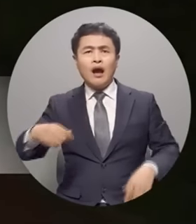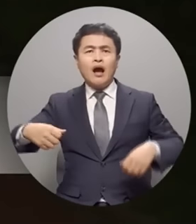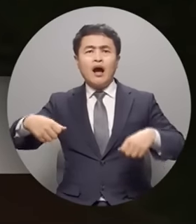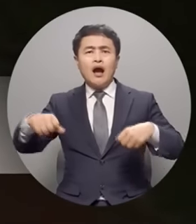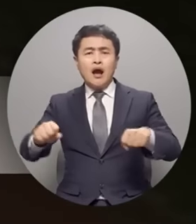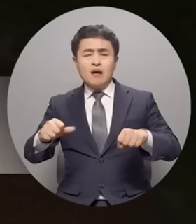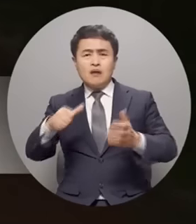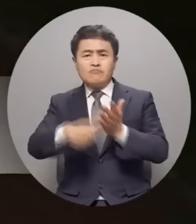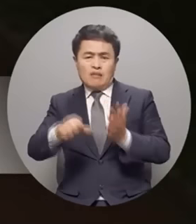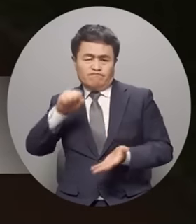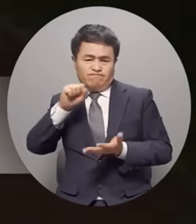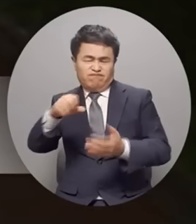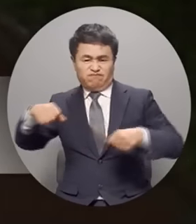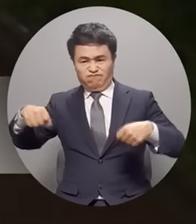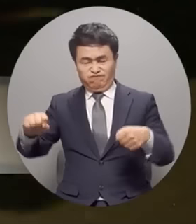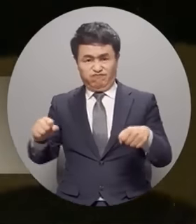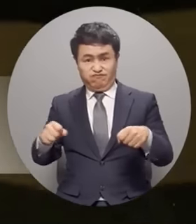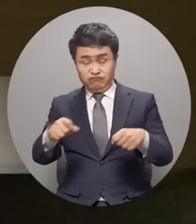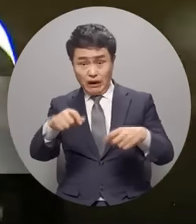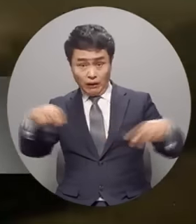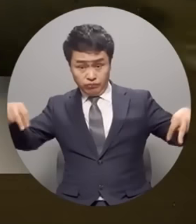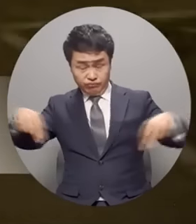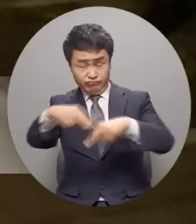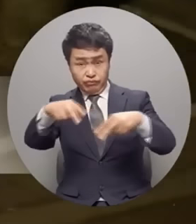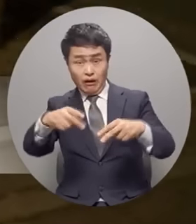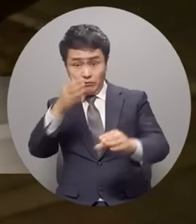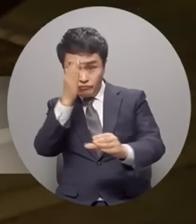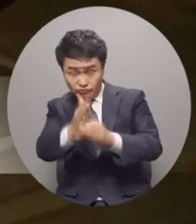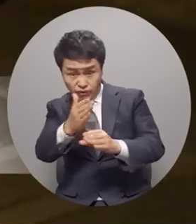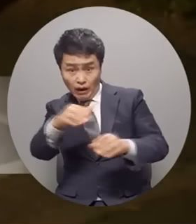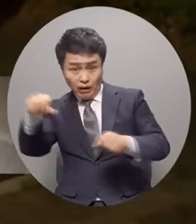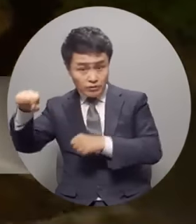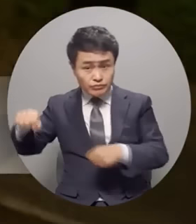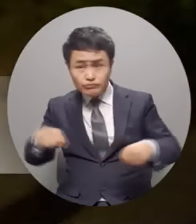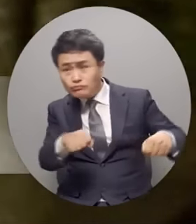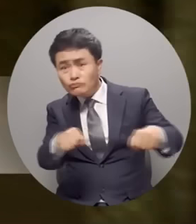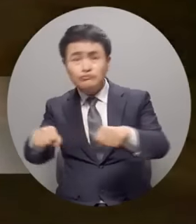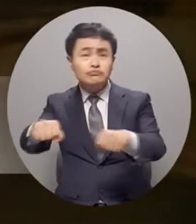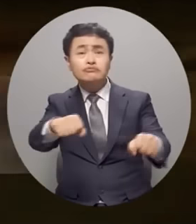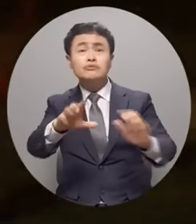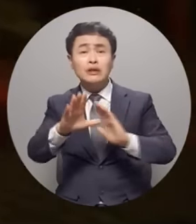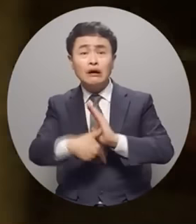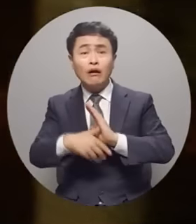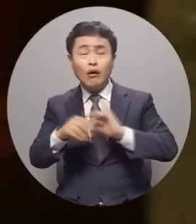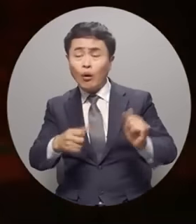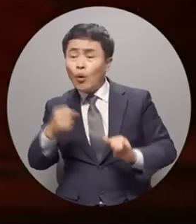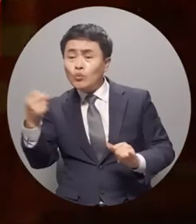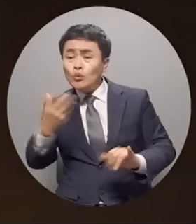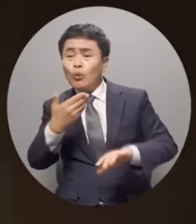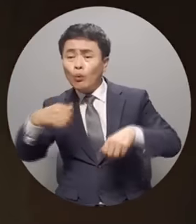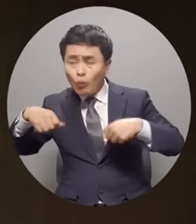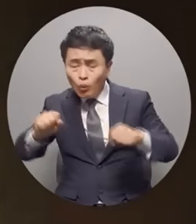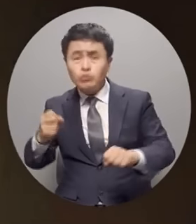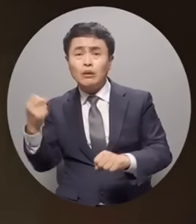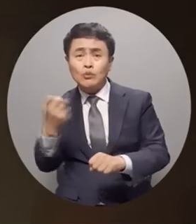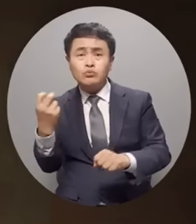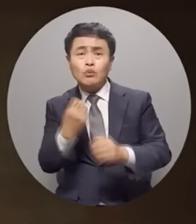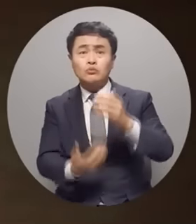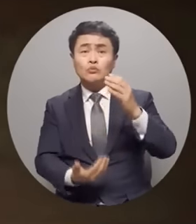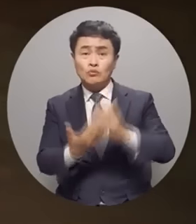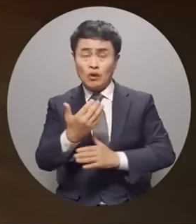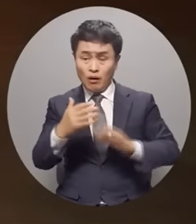배달 오토바이 한 대가 시민들 사이를 질주합니다. 또 다른 오토바이들이 줄지어 나타나고